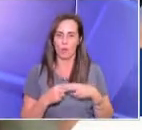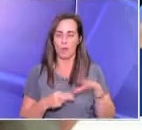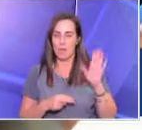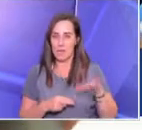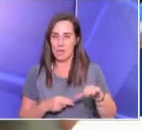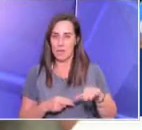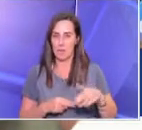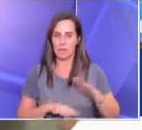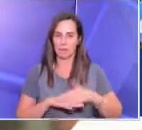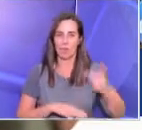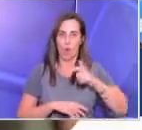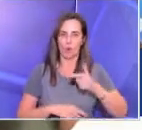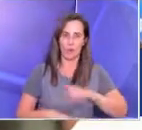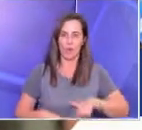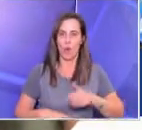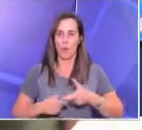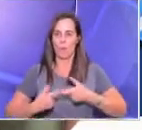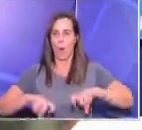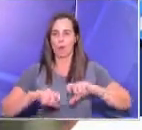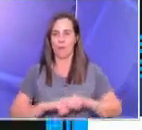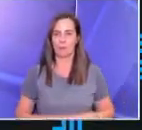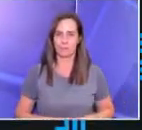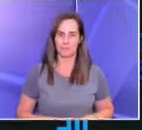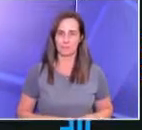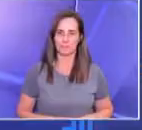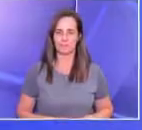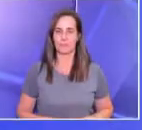יהיה מכס ראש העיר ובין אם זה יהיה מספסלי המועצה.